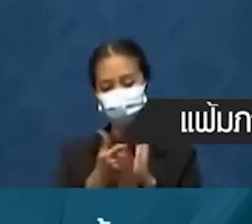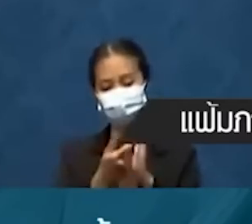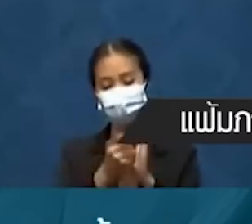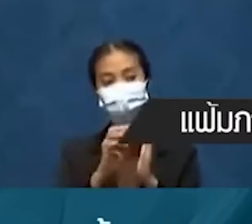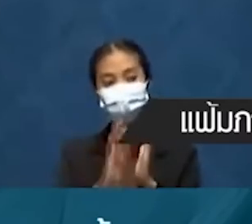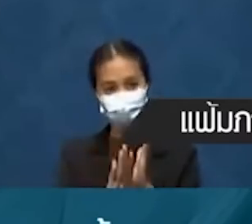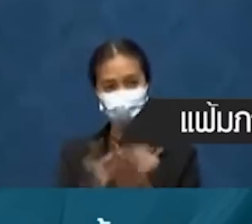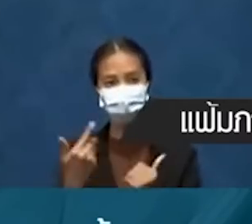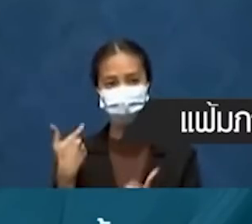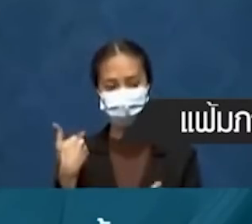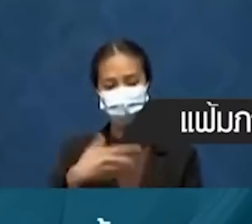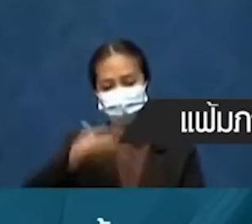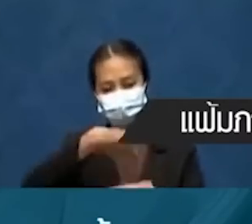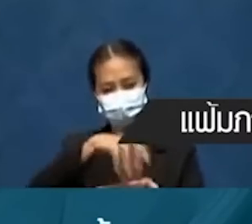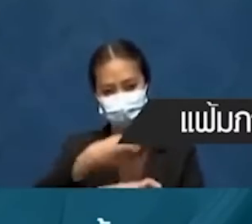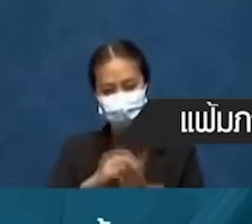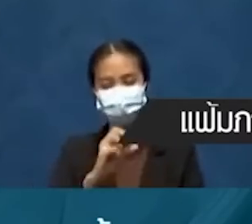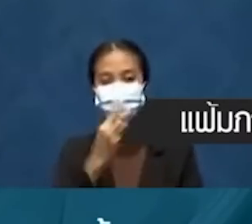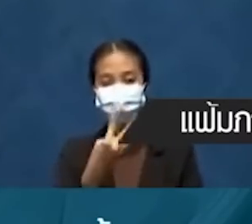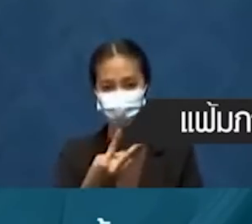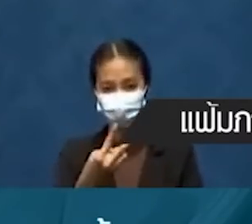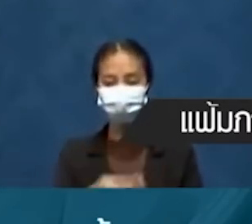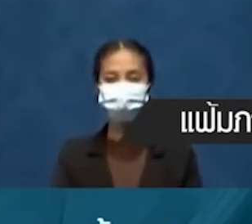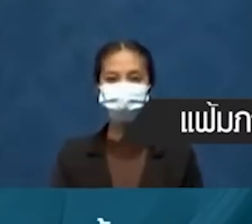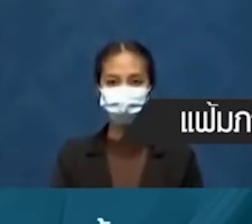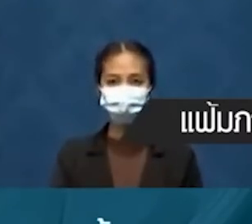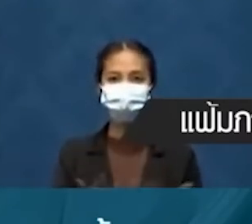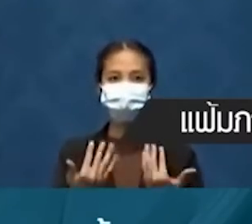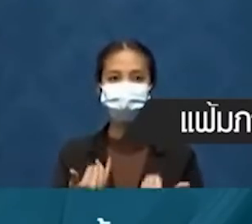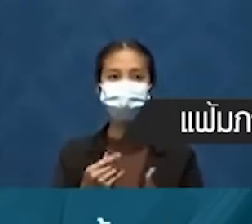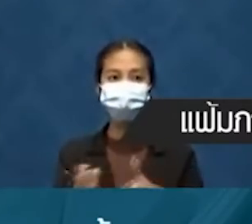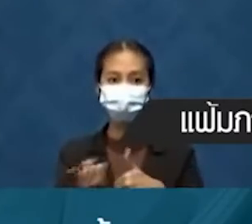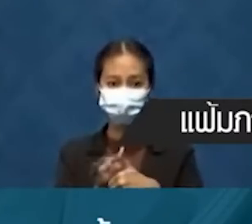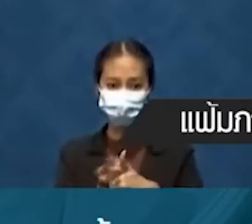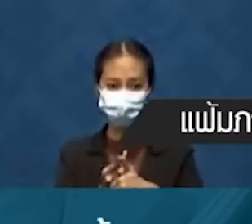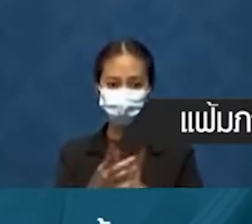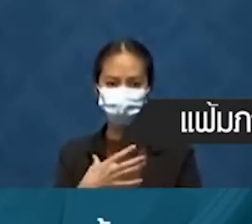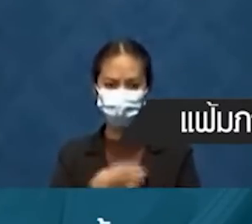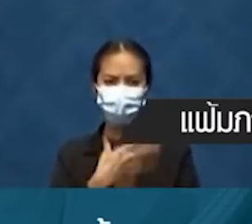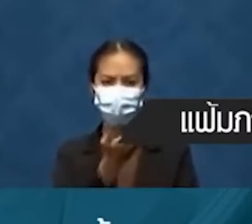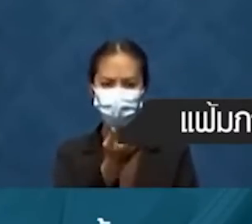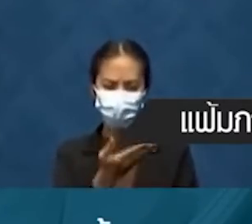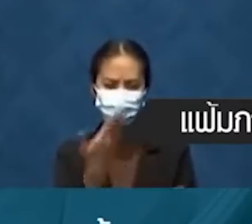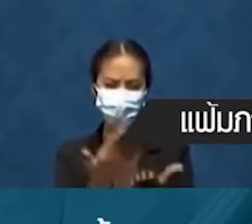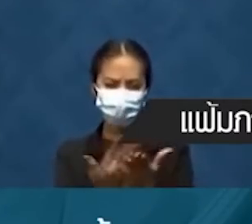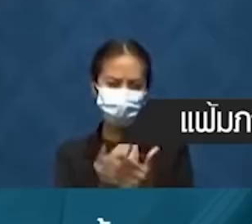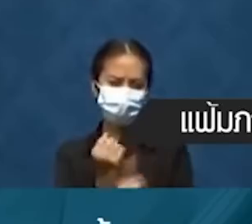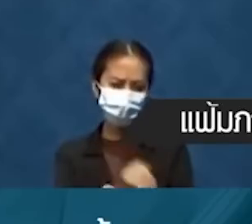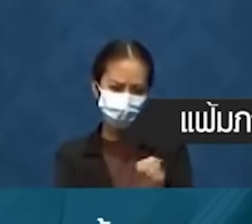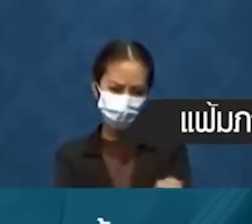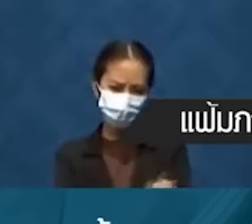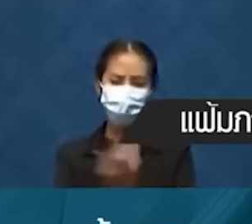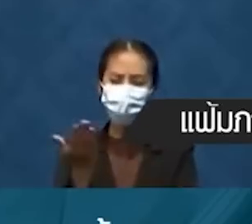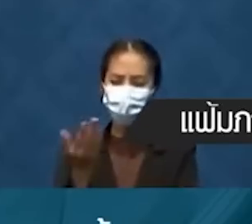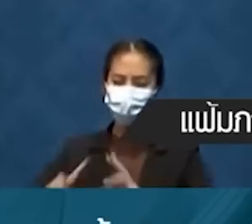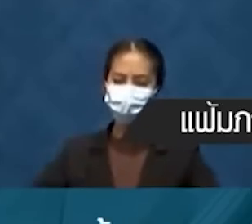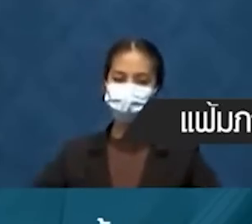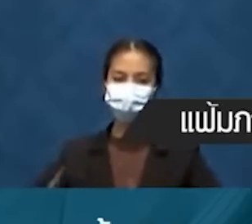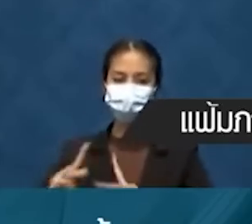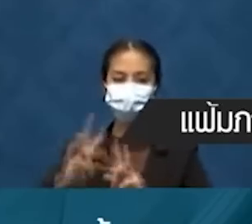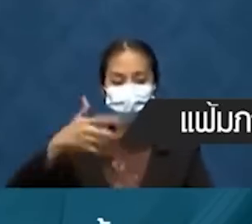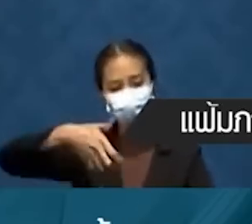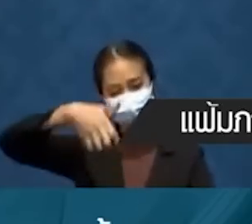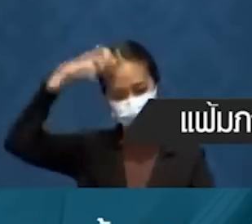างคนนั้นก็บอกว่าไม่เห็นด้วยกับที่สวแก้ตั้งฮะสุดท้ายเนี่ยอภิปรายกันไปอภิปรายกันมาเนี่ยคุณผู้ชมก็ต้